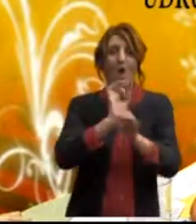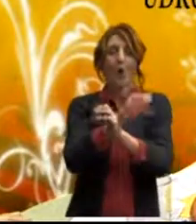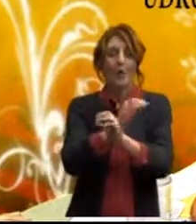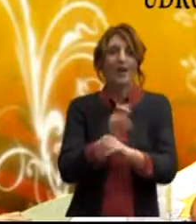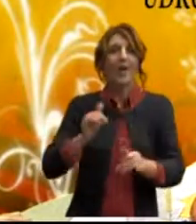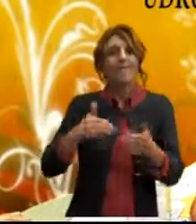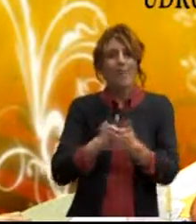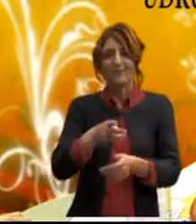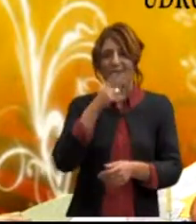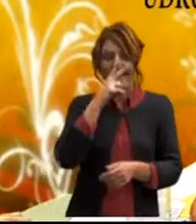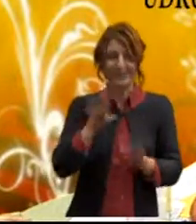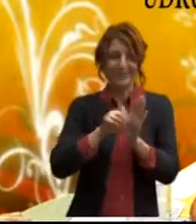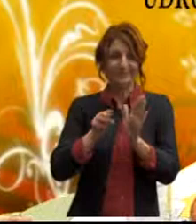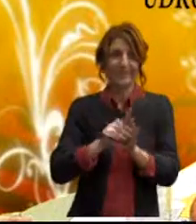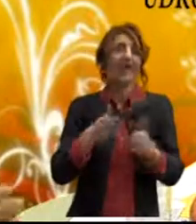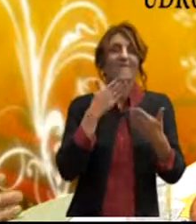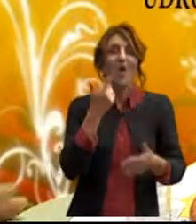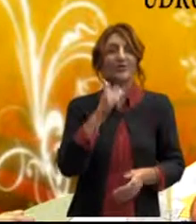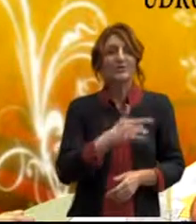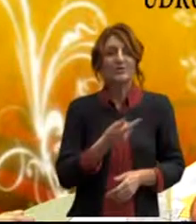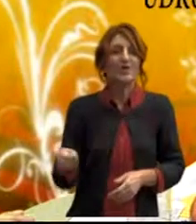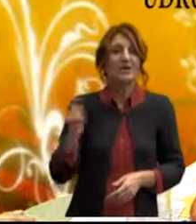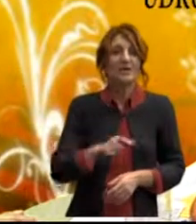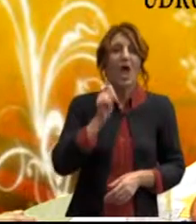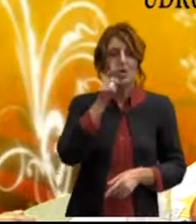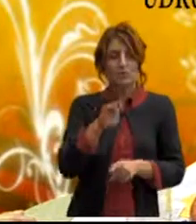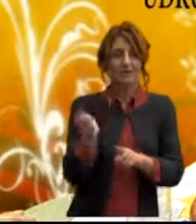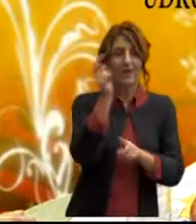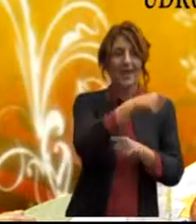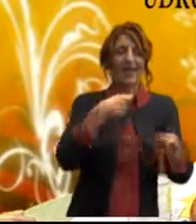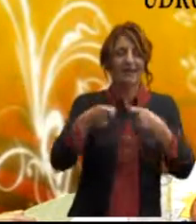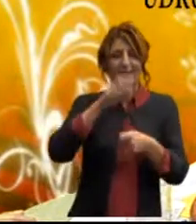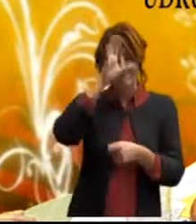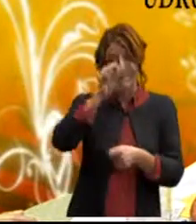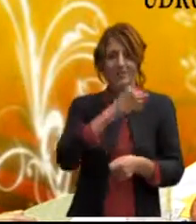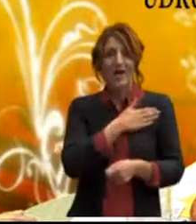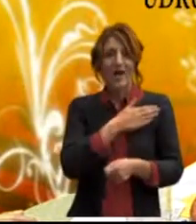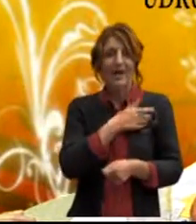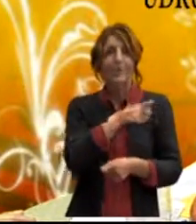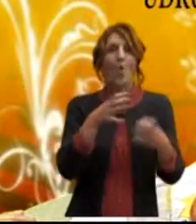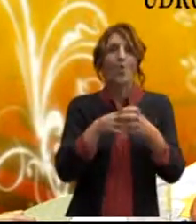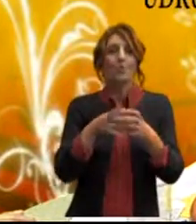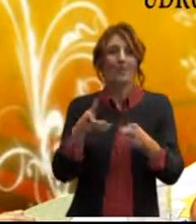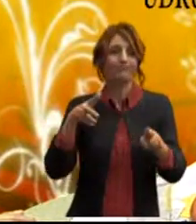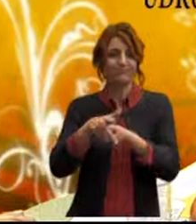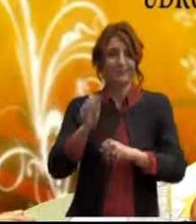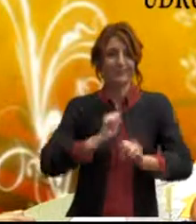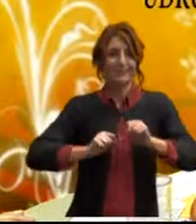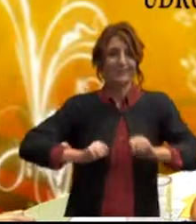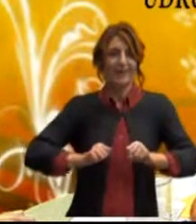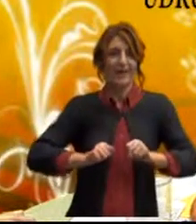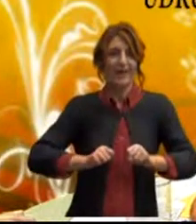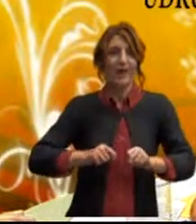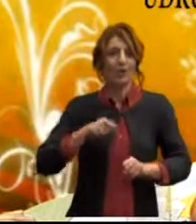malo slušati. Vama hvala od srca što ste bili, a vi sutra dođite na Trg Francuske Republike, udrugu prevencija prekomjerne težine. E, to